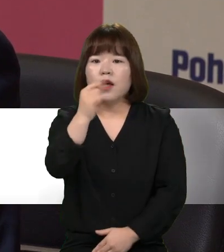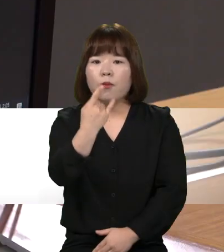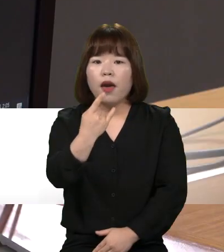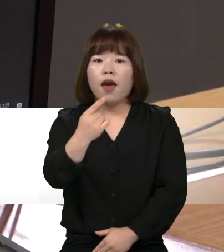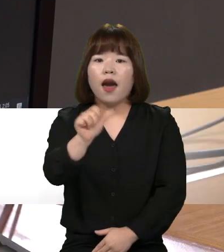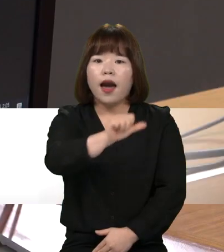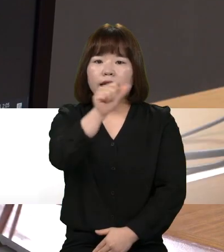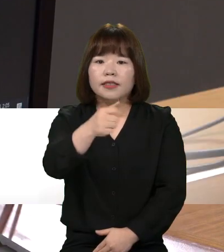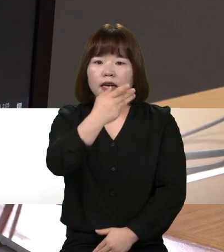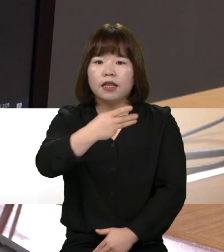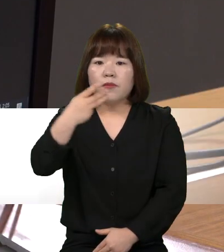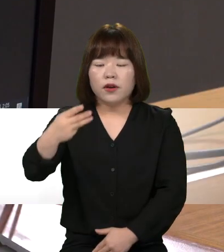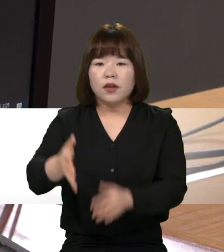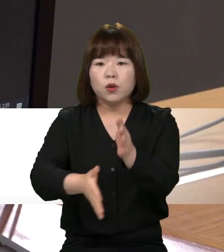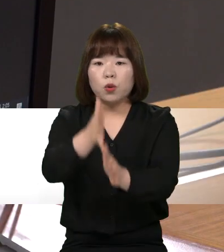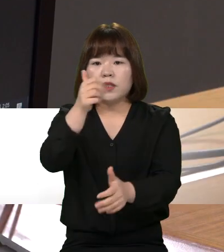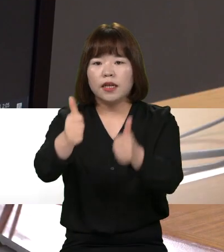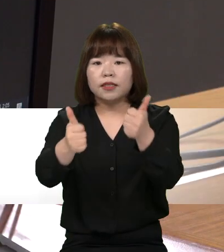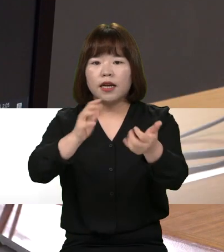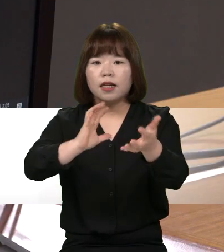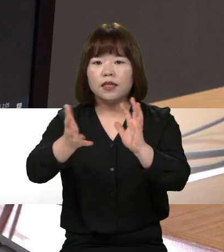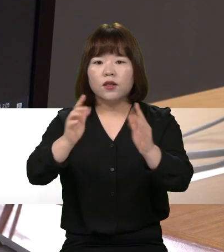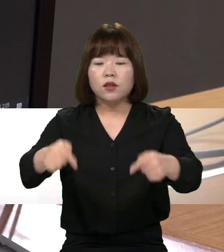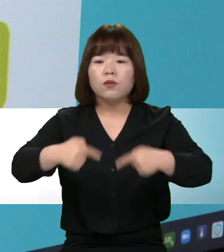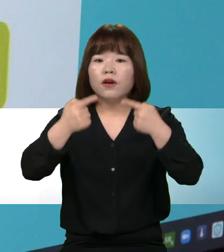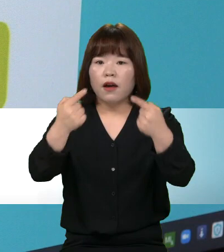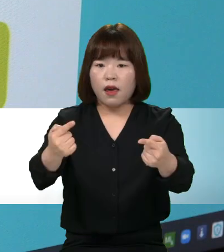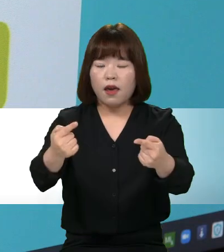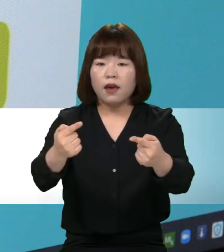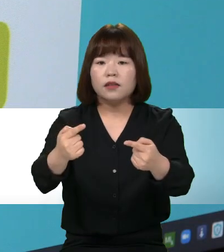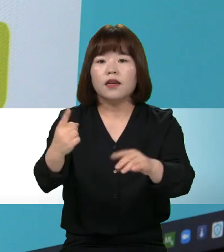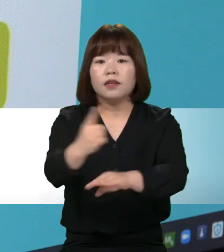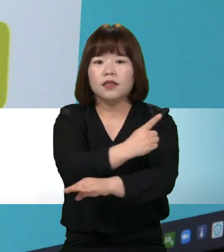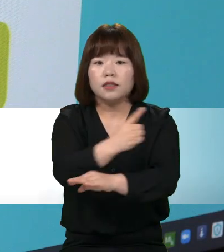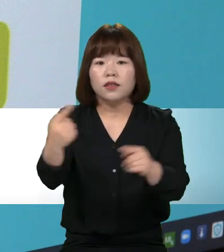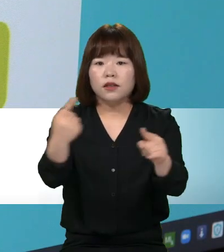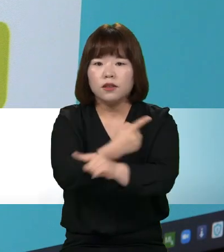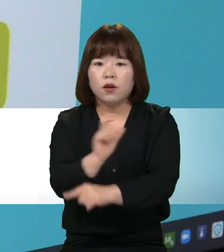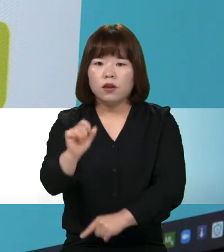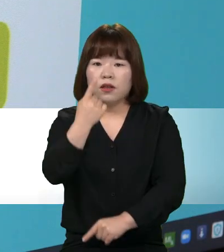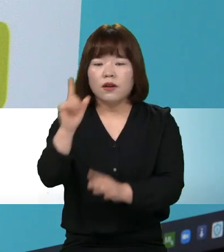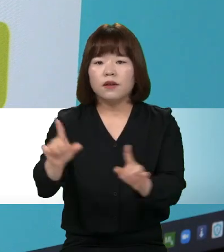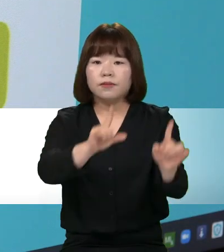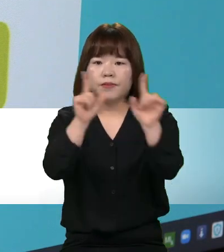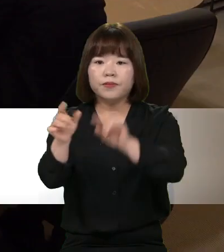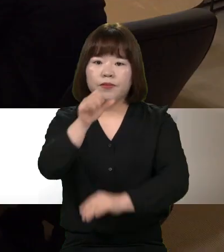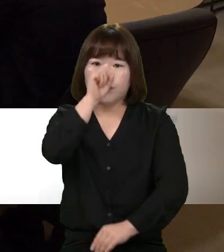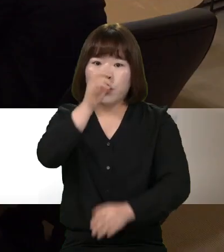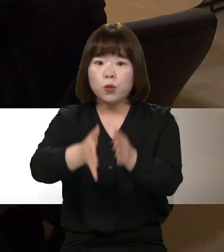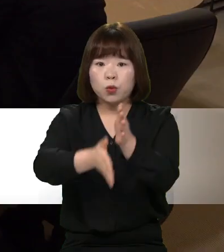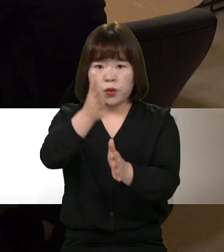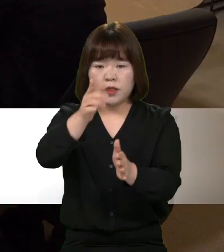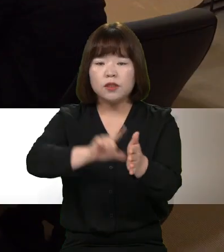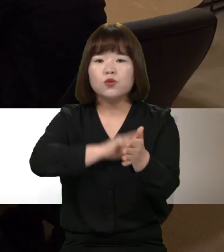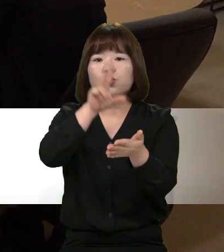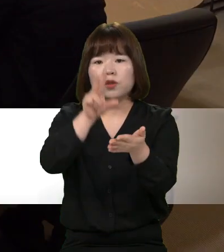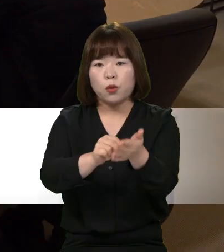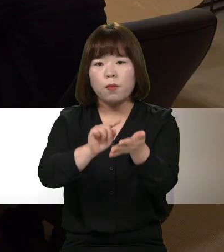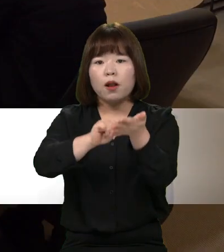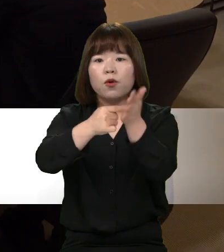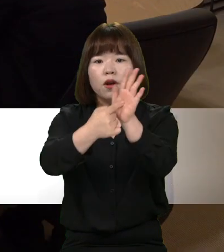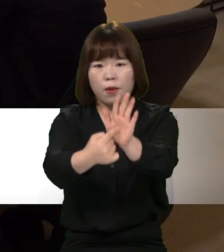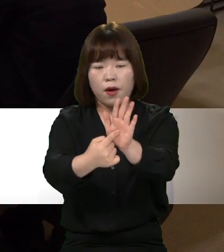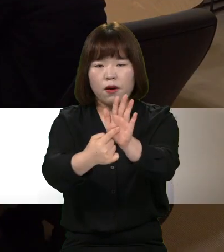제 13의 아시아 태평양 도시 서미트 리더스 포럼 에 참가해 디지털 트랜스포메이션 에 의한 살기 좋은